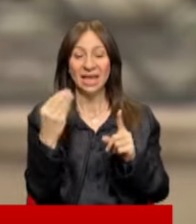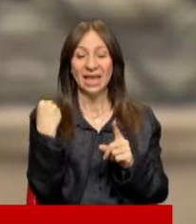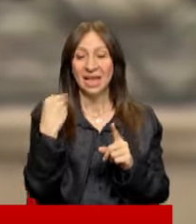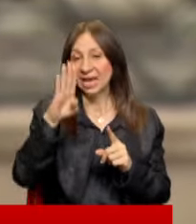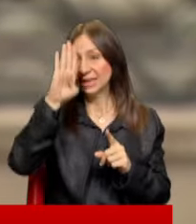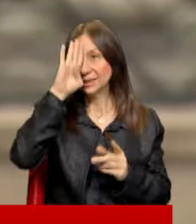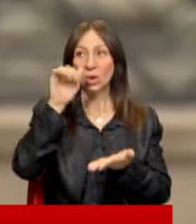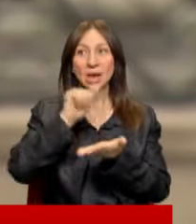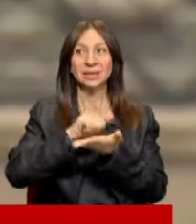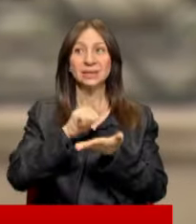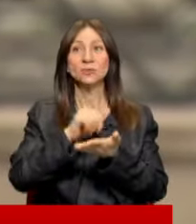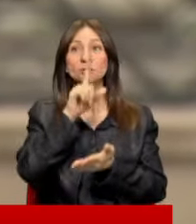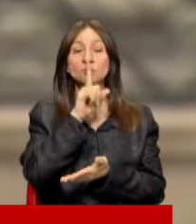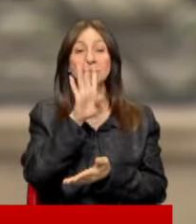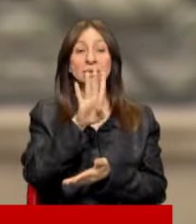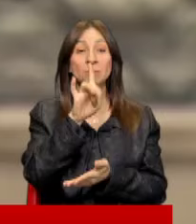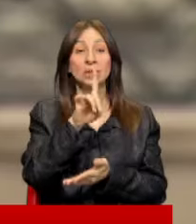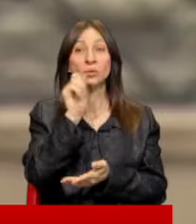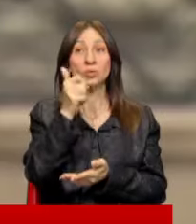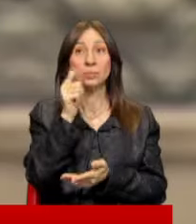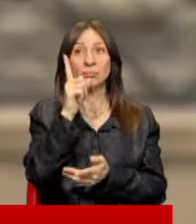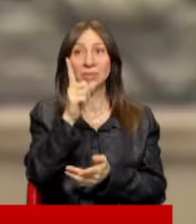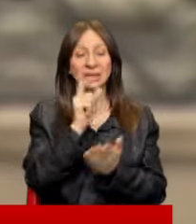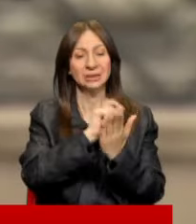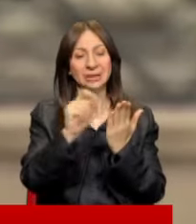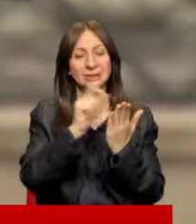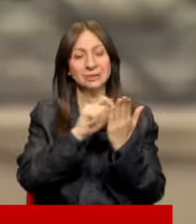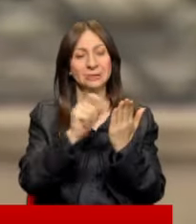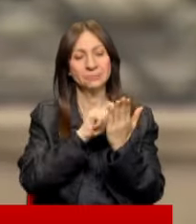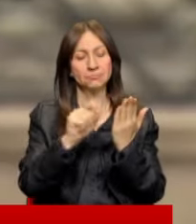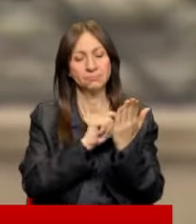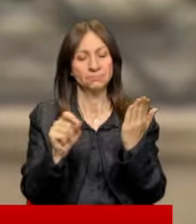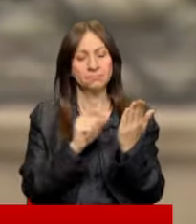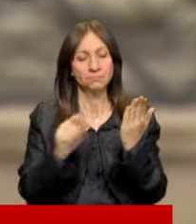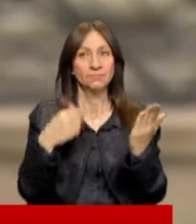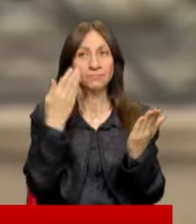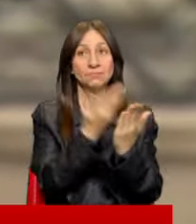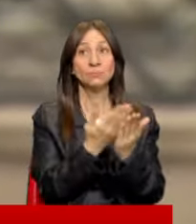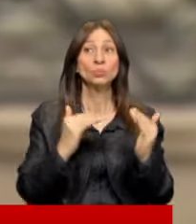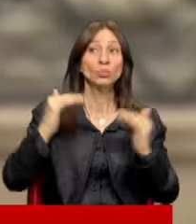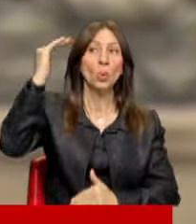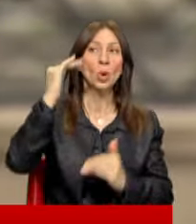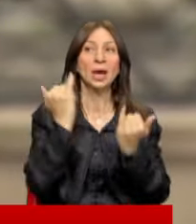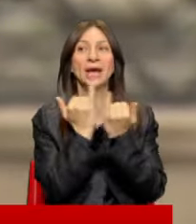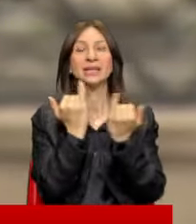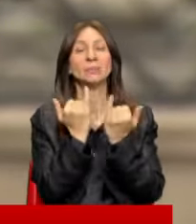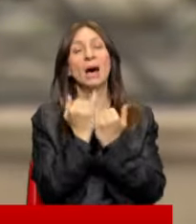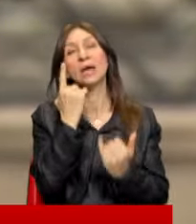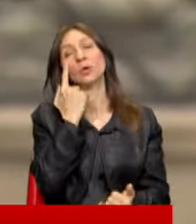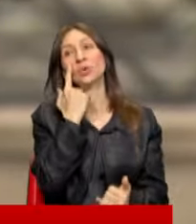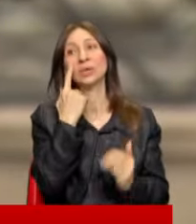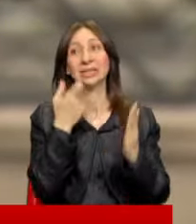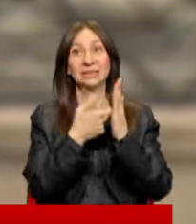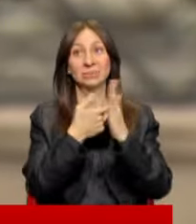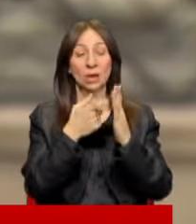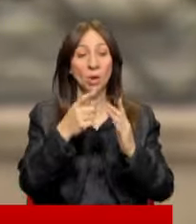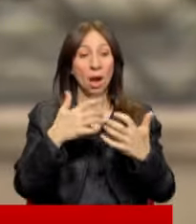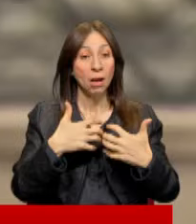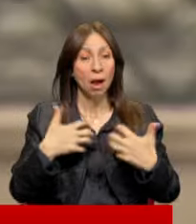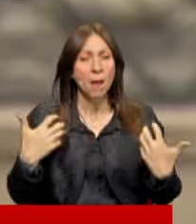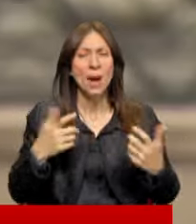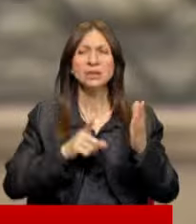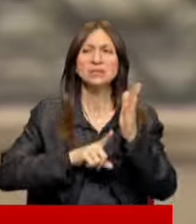İstanbul gazetesine 141 gün süren bir tefrika, bir yazı dizisi veriyor. Büyük Kardeşim Atatürk ismiyle. Burada da gene